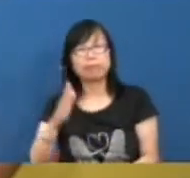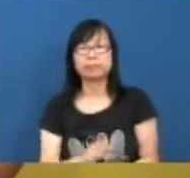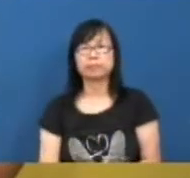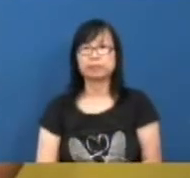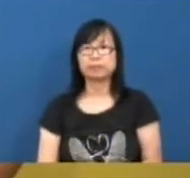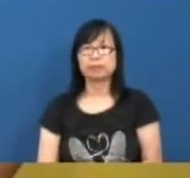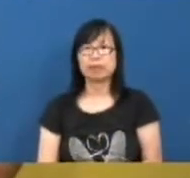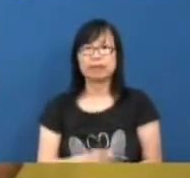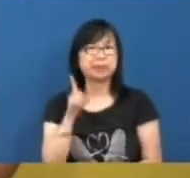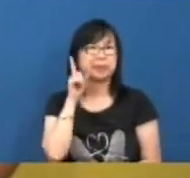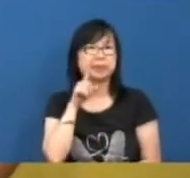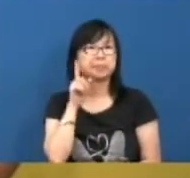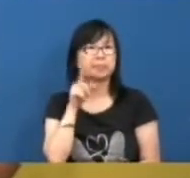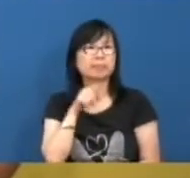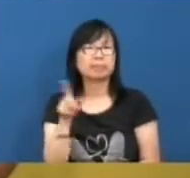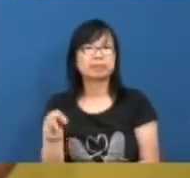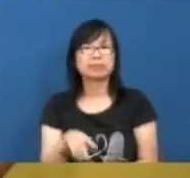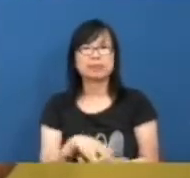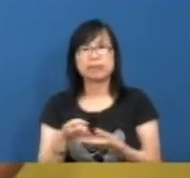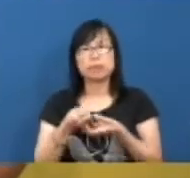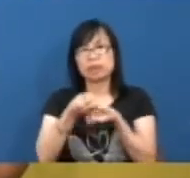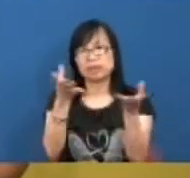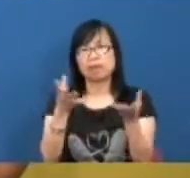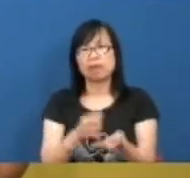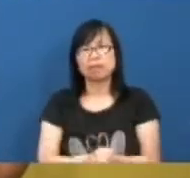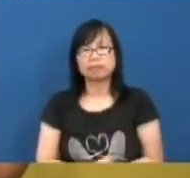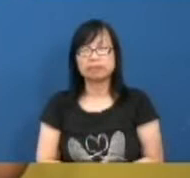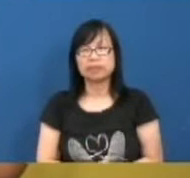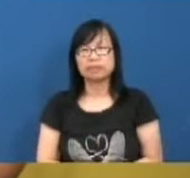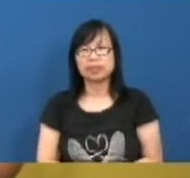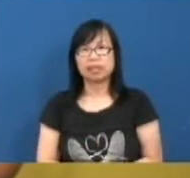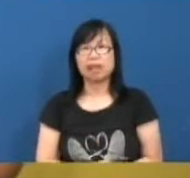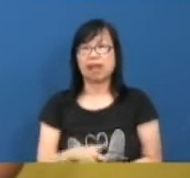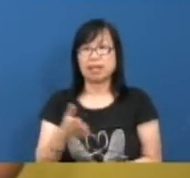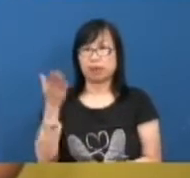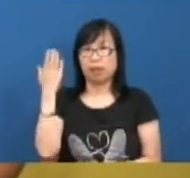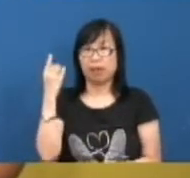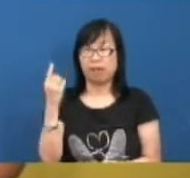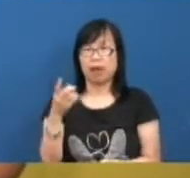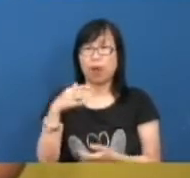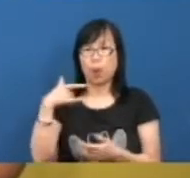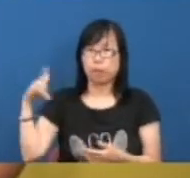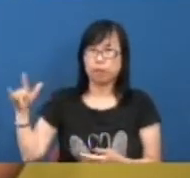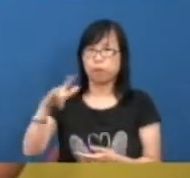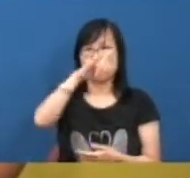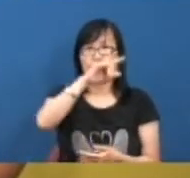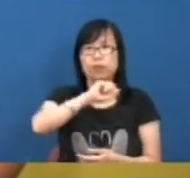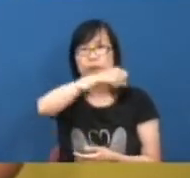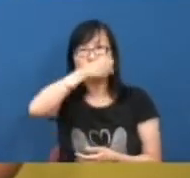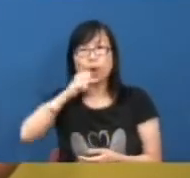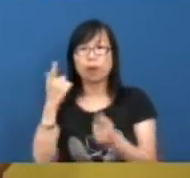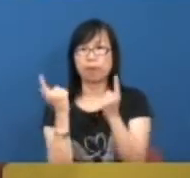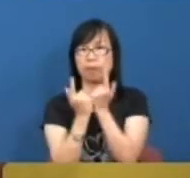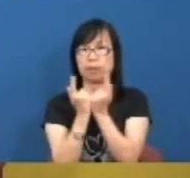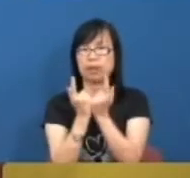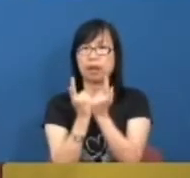係醜事又無謂養出嚟啊！咁另外我哋就當日咧亦都去到北投嗰個焚化爐上面嘅